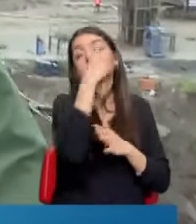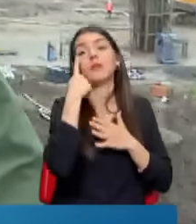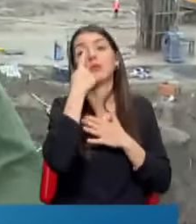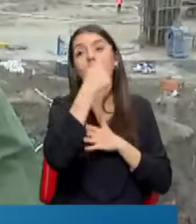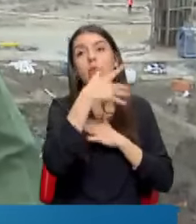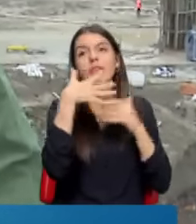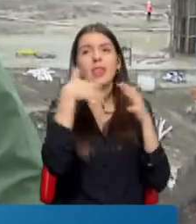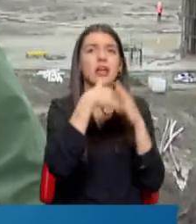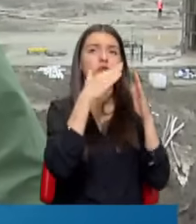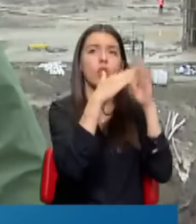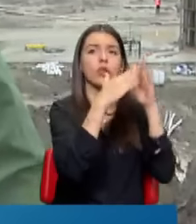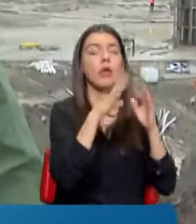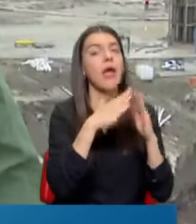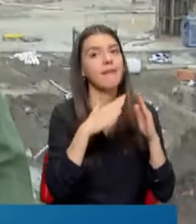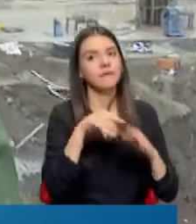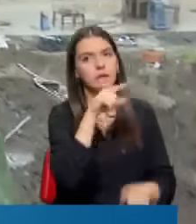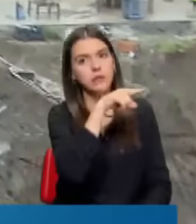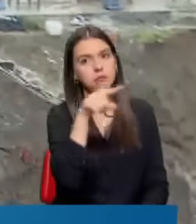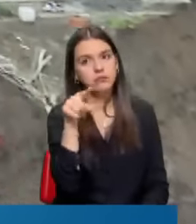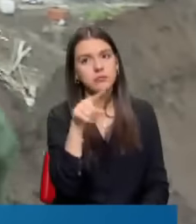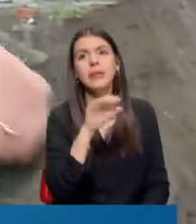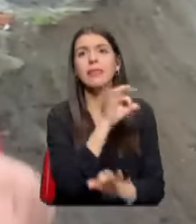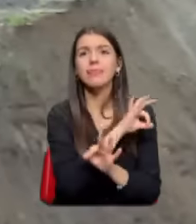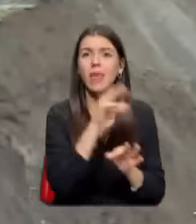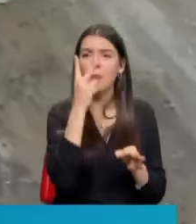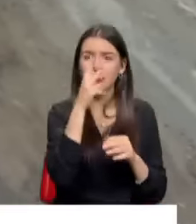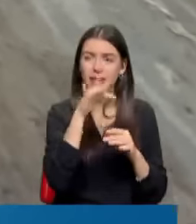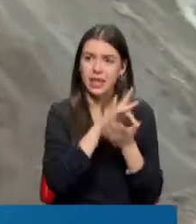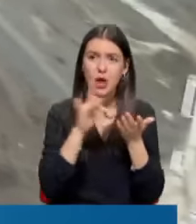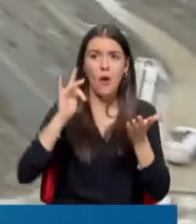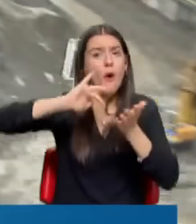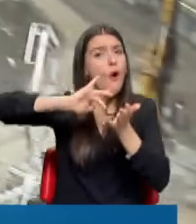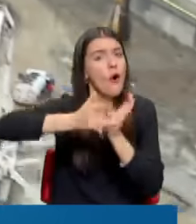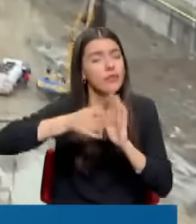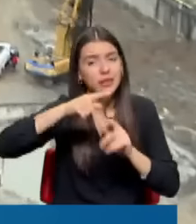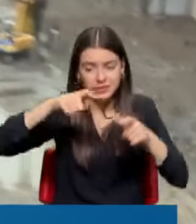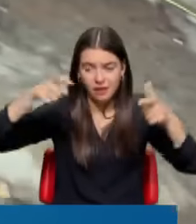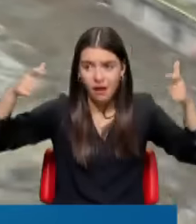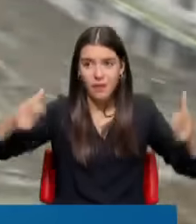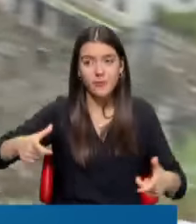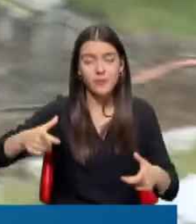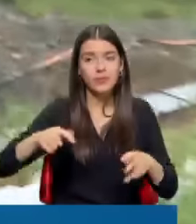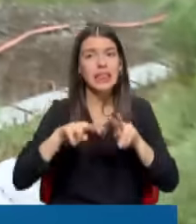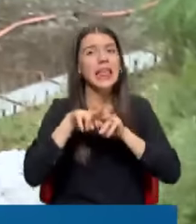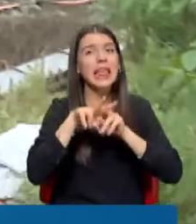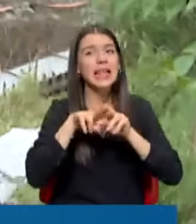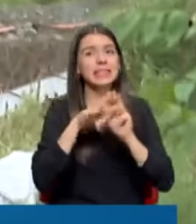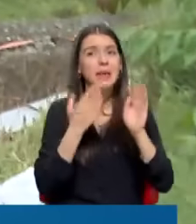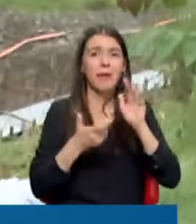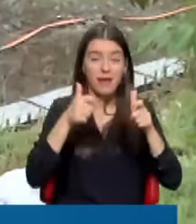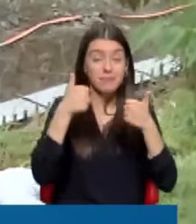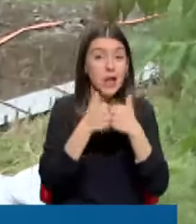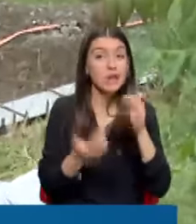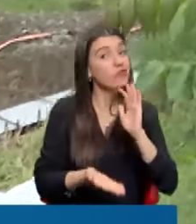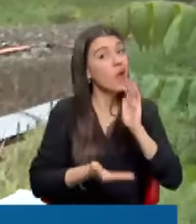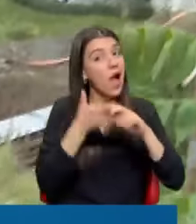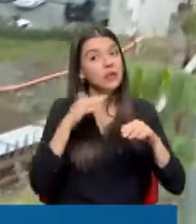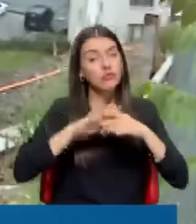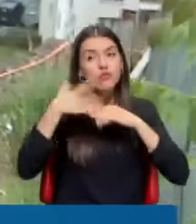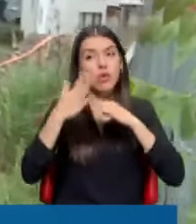kurulan gecekondu alanı. İşte tam bu iki alanın ortasına TOKİ, Yıldız Tabya Stadı kaldırıldıktan sonra bu